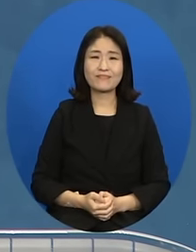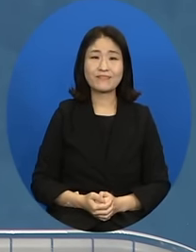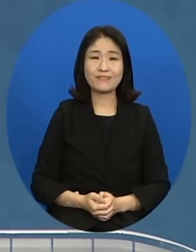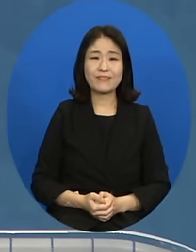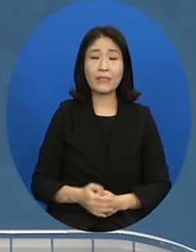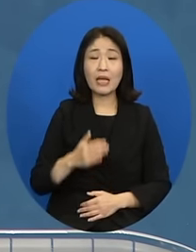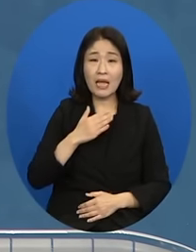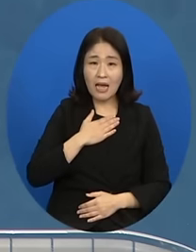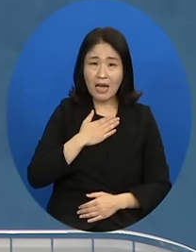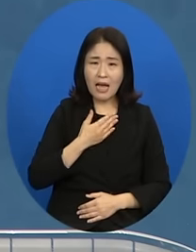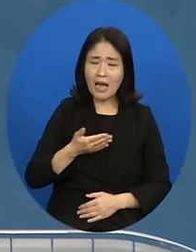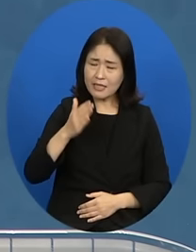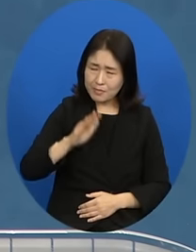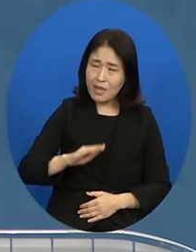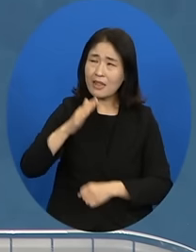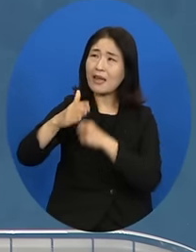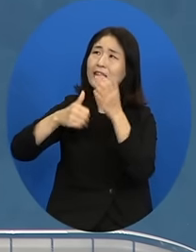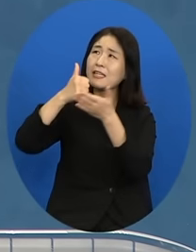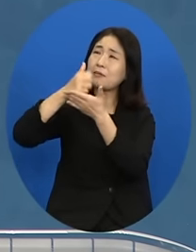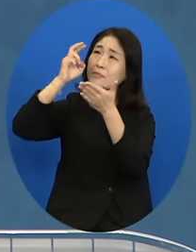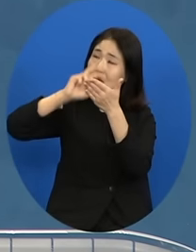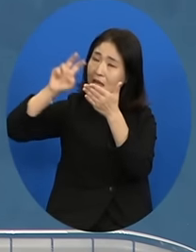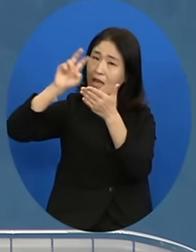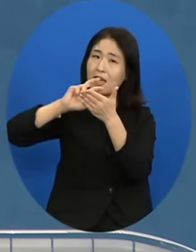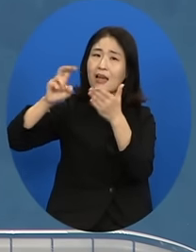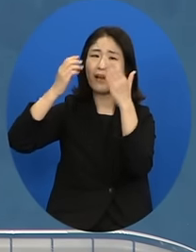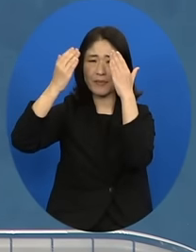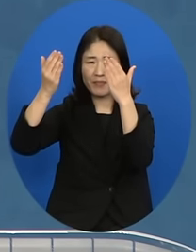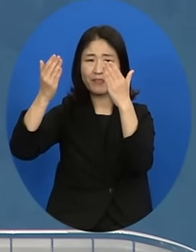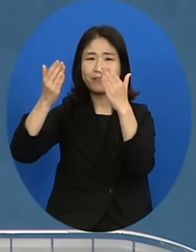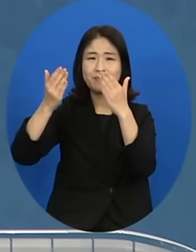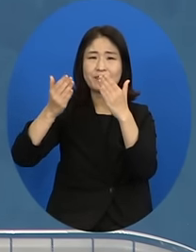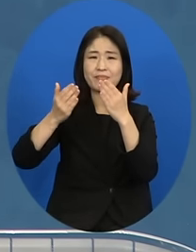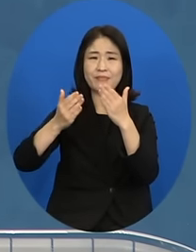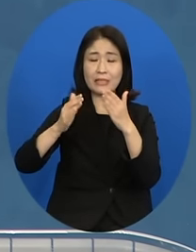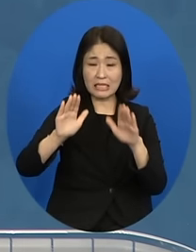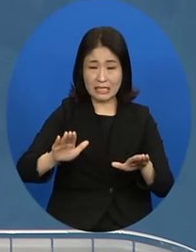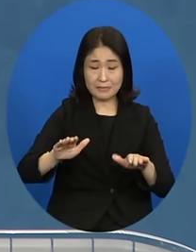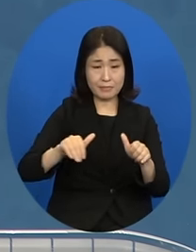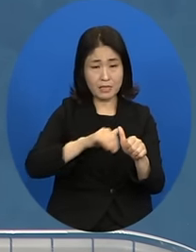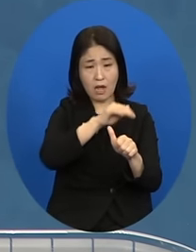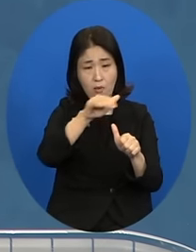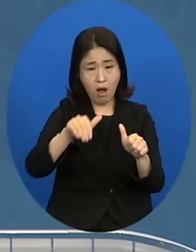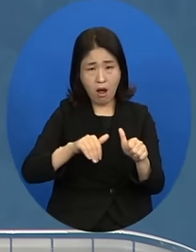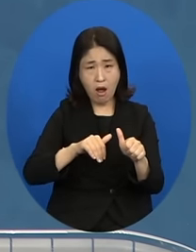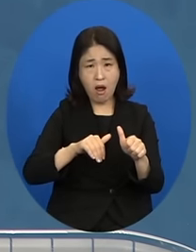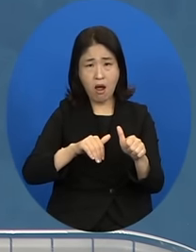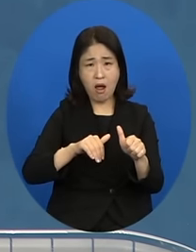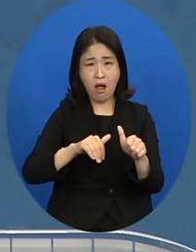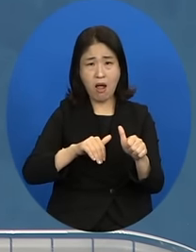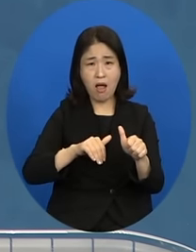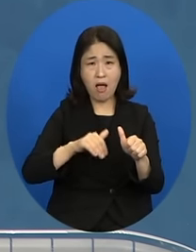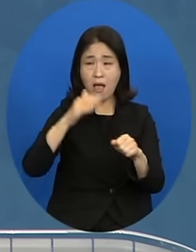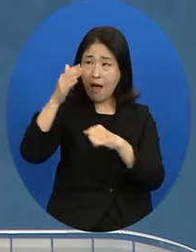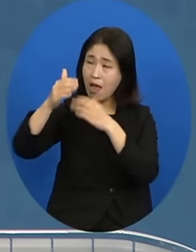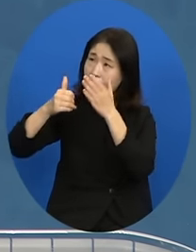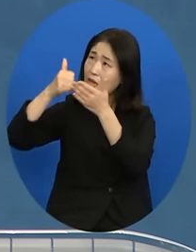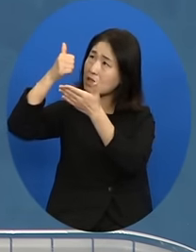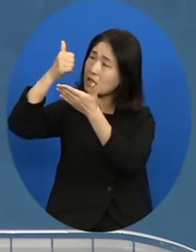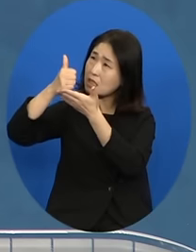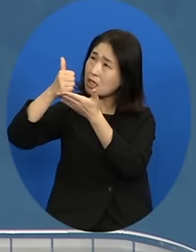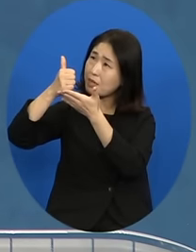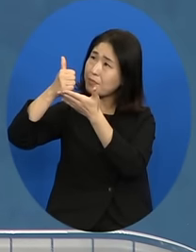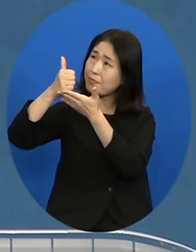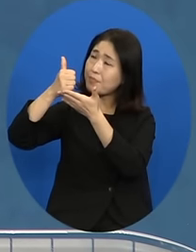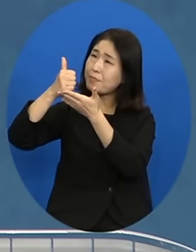그런데 저는 하나님을 찬양합니다. 지금 이 상황이 하나님을 향한 신뢰에